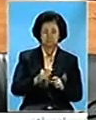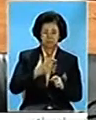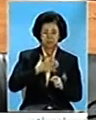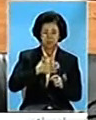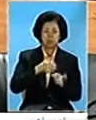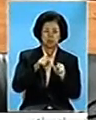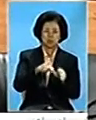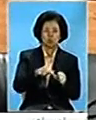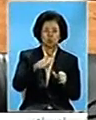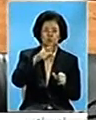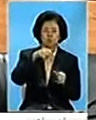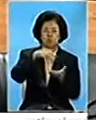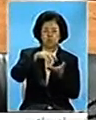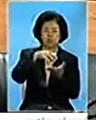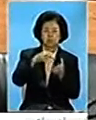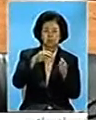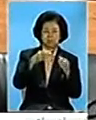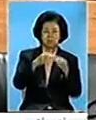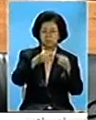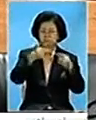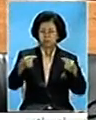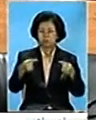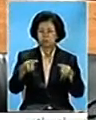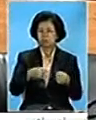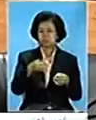พูดถึงพรรคการเมืองฝ่ายตรงกันข้ามว่าหมดท่า